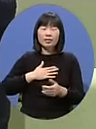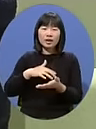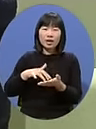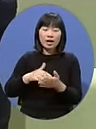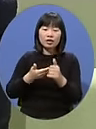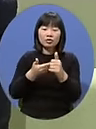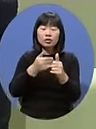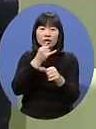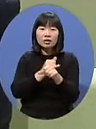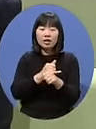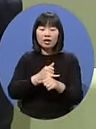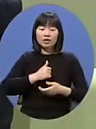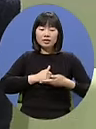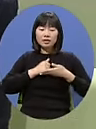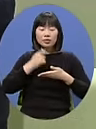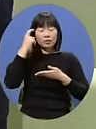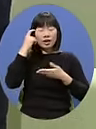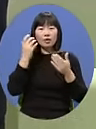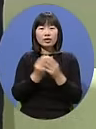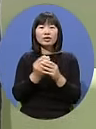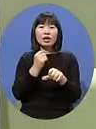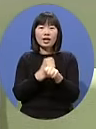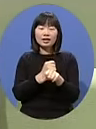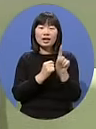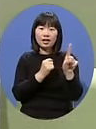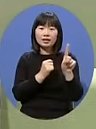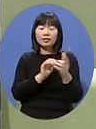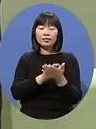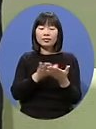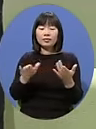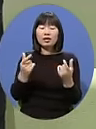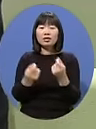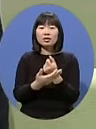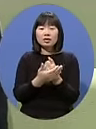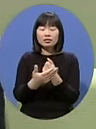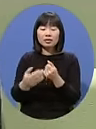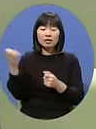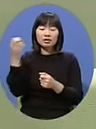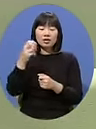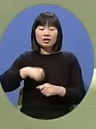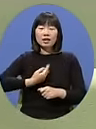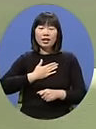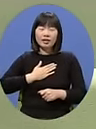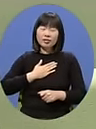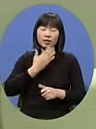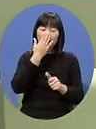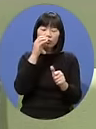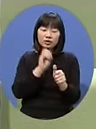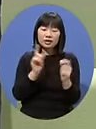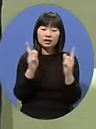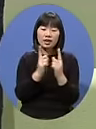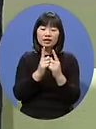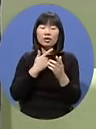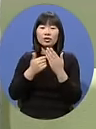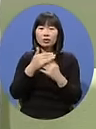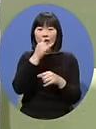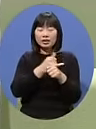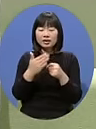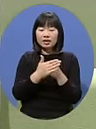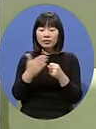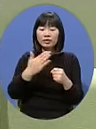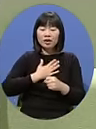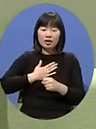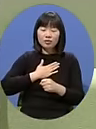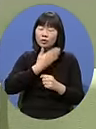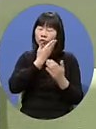것도 자존감을 완성시키는 하나가 돼요. 네. 이제 그러다 보면 아이는 그리고 자꾸 자기의 감정을 무시당하는 경험을 하게 되면 감정은 별로